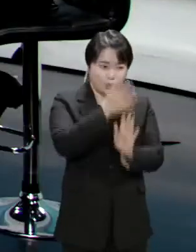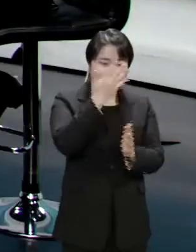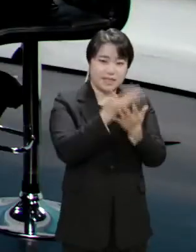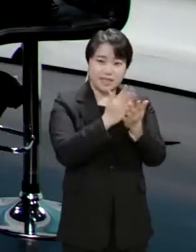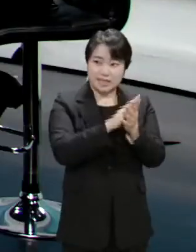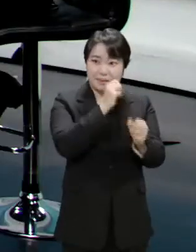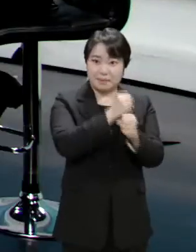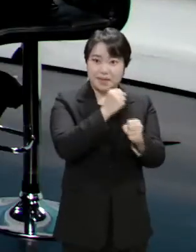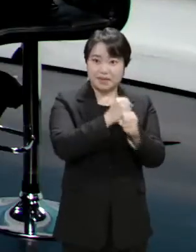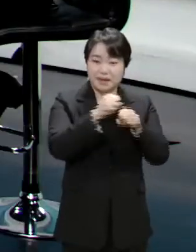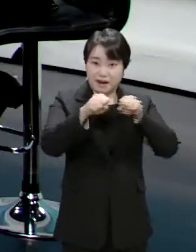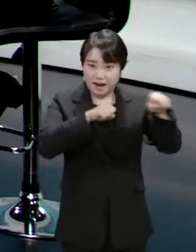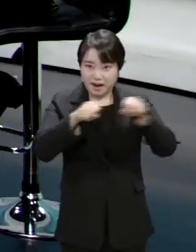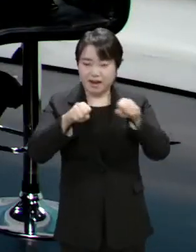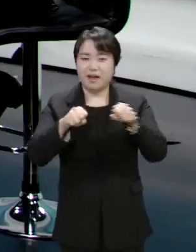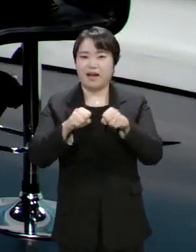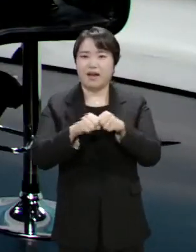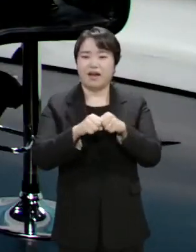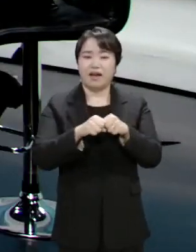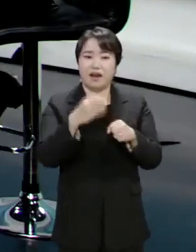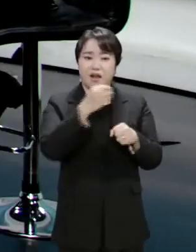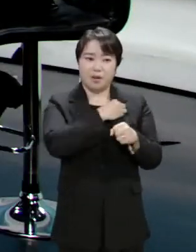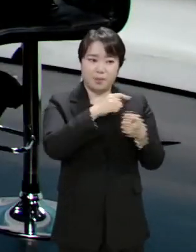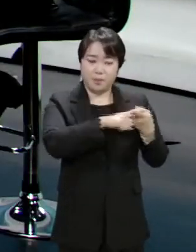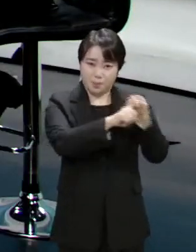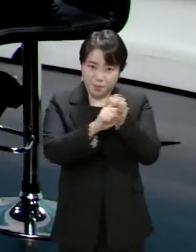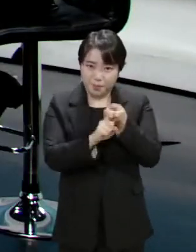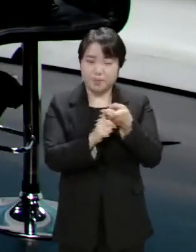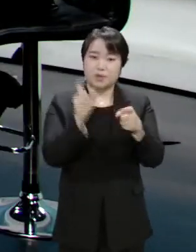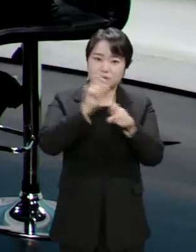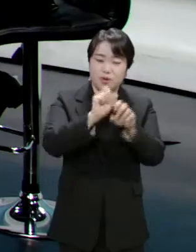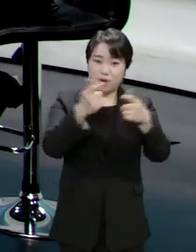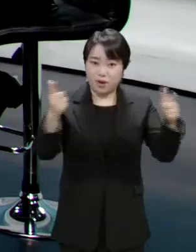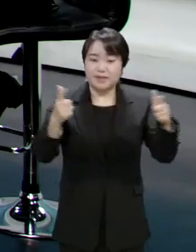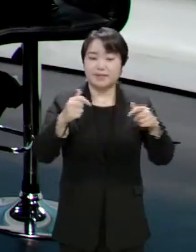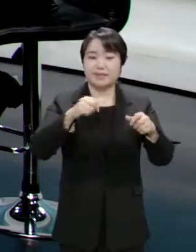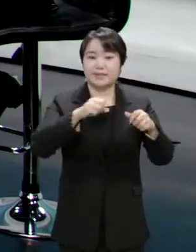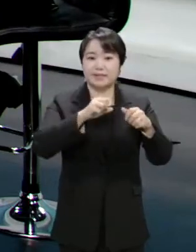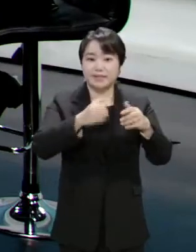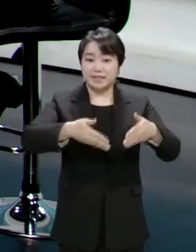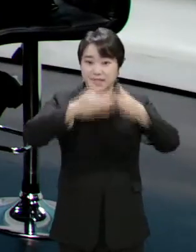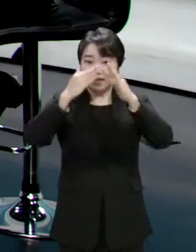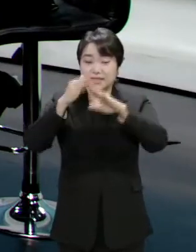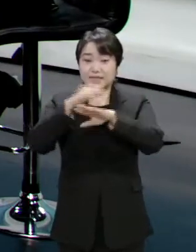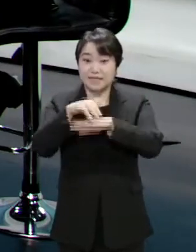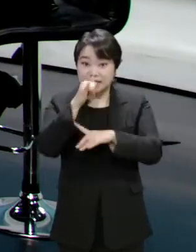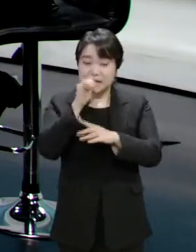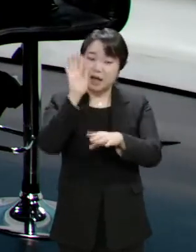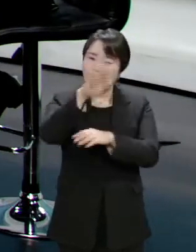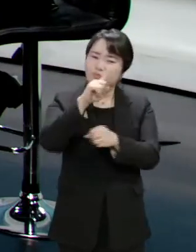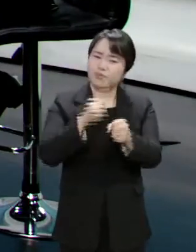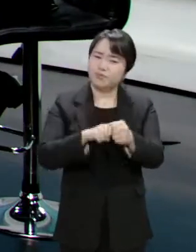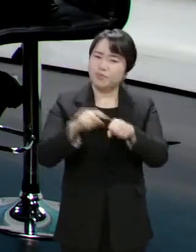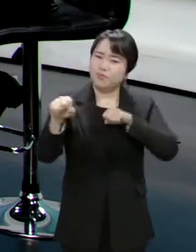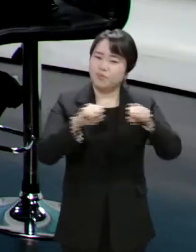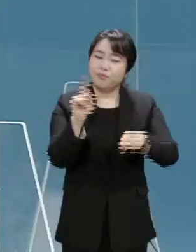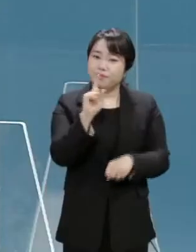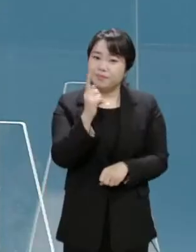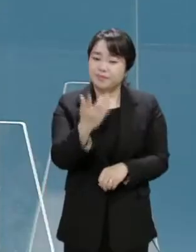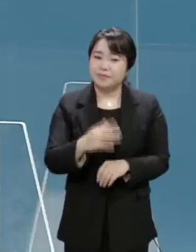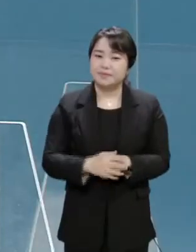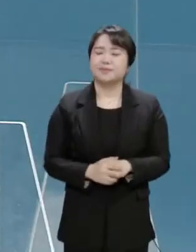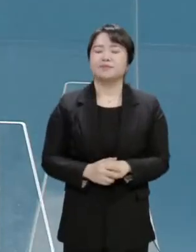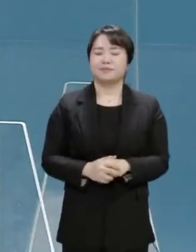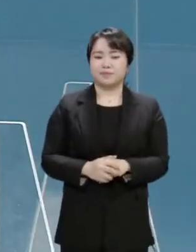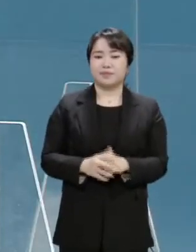지금 협동조합을 하시면서도 다양한 사업과 또 앵커 시설들 마련하고 계시는데 네. 앞으로의 방향은 또 어떻게 지금 내다보시나요? 저희는